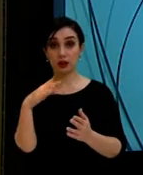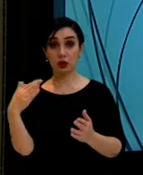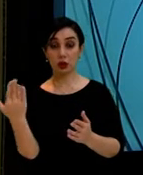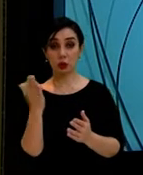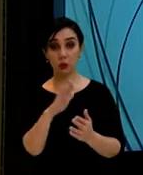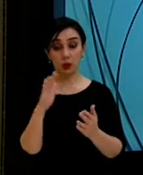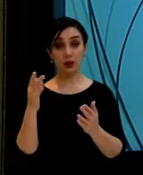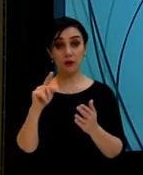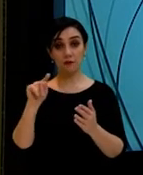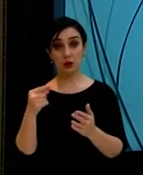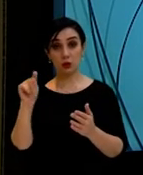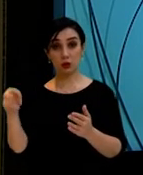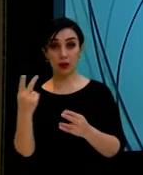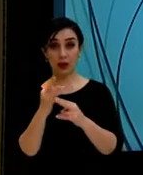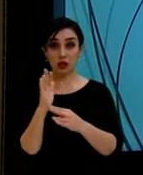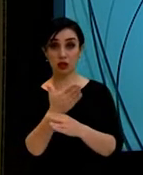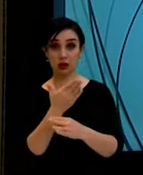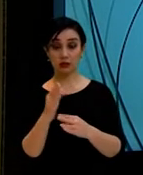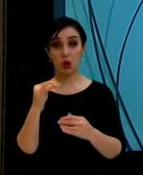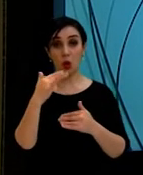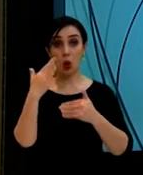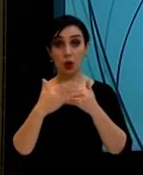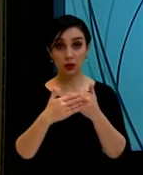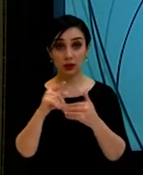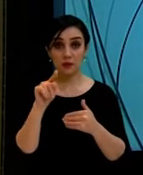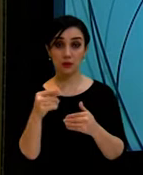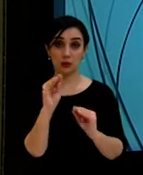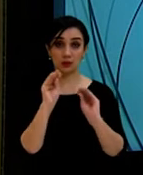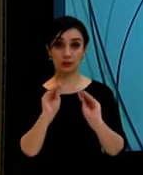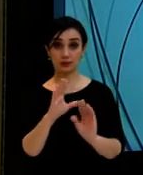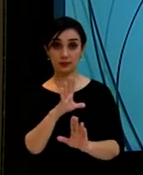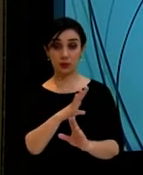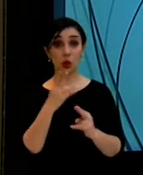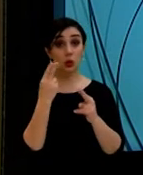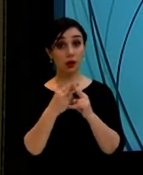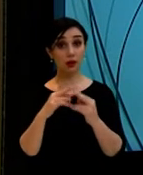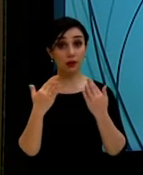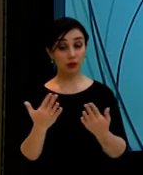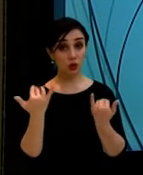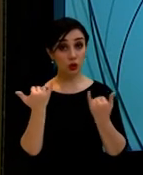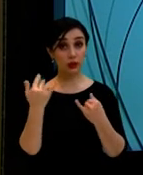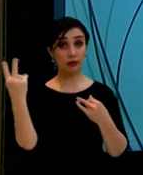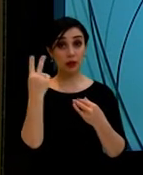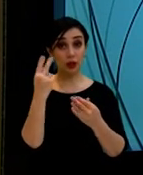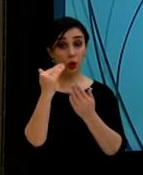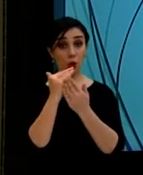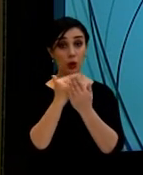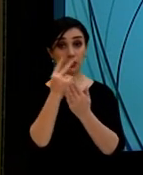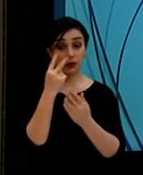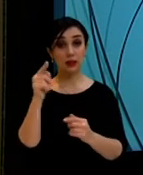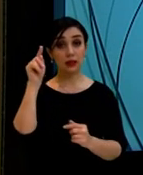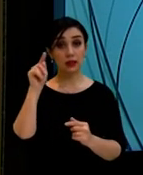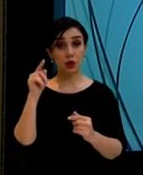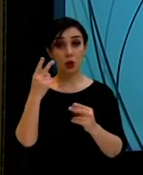bilan ajratilardi, oxirida kelsa esa oldidan virgul bilan ajratilar edi. Ana endi ikkinchi qoidaga qaraymiz.